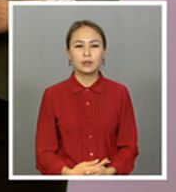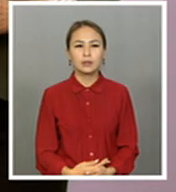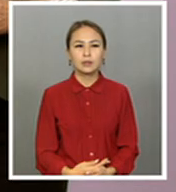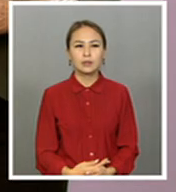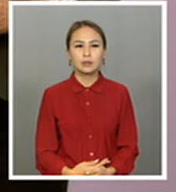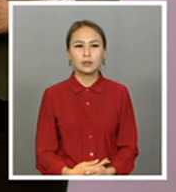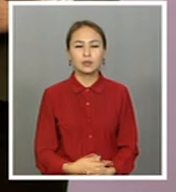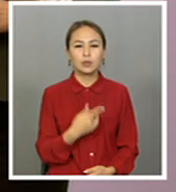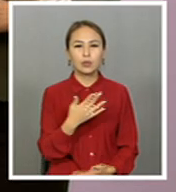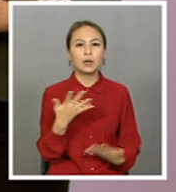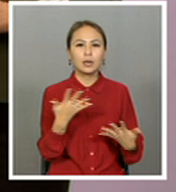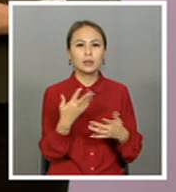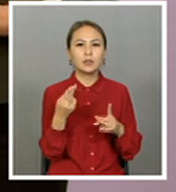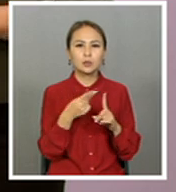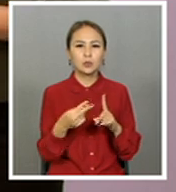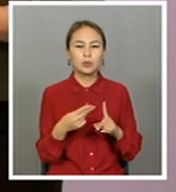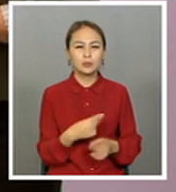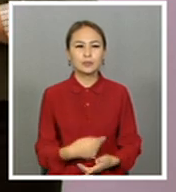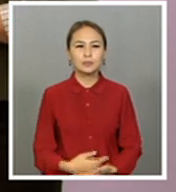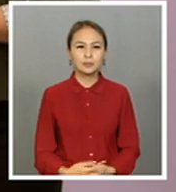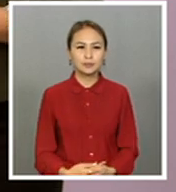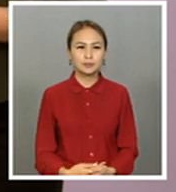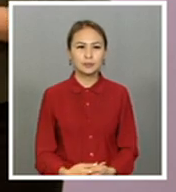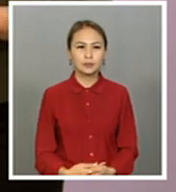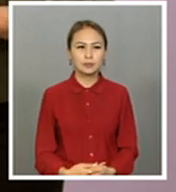Ол қандай сөйлем екен?